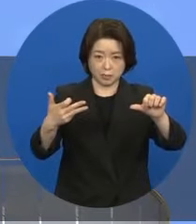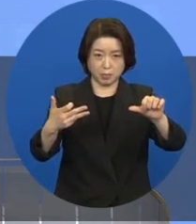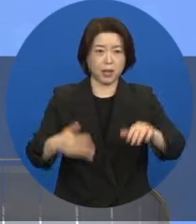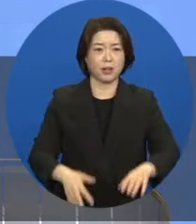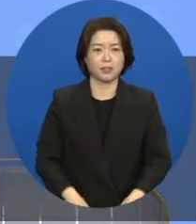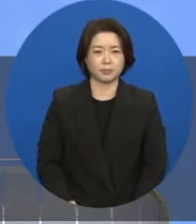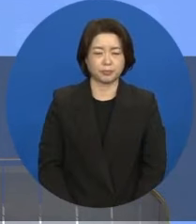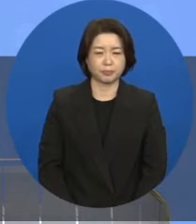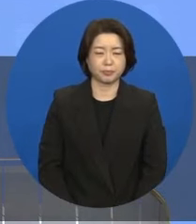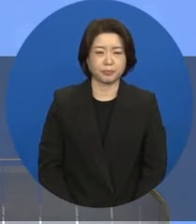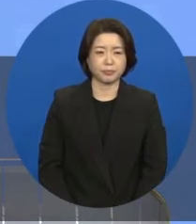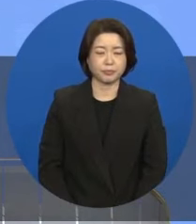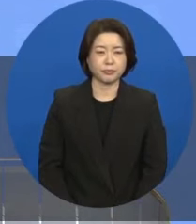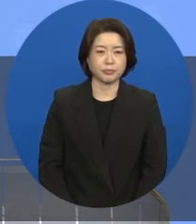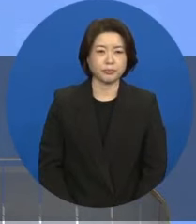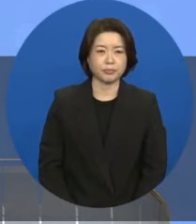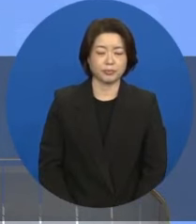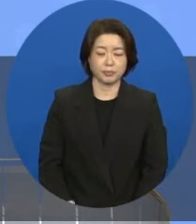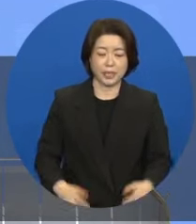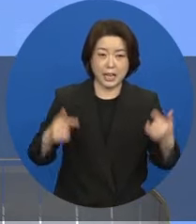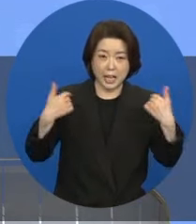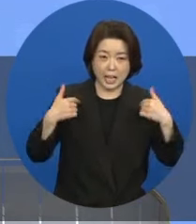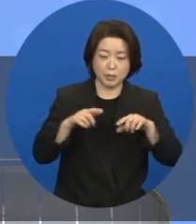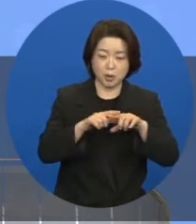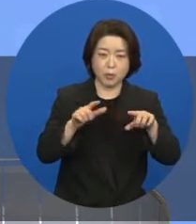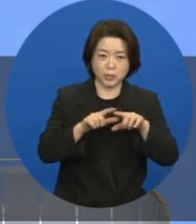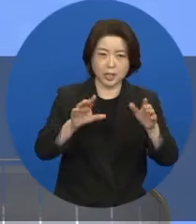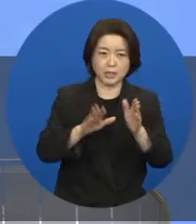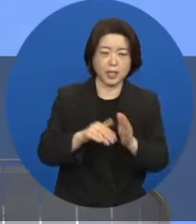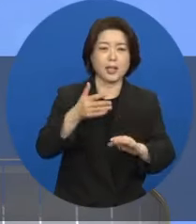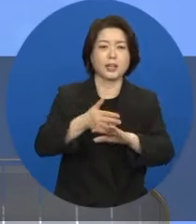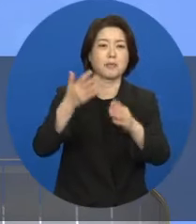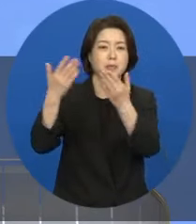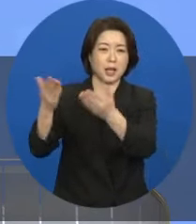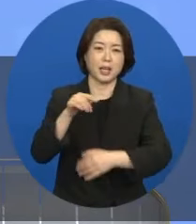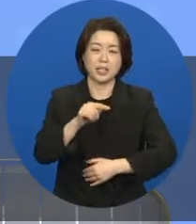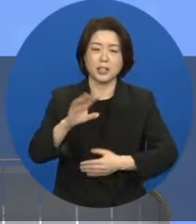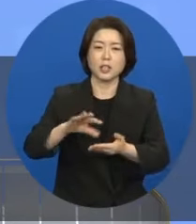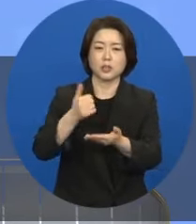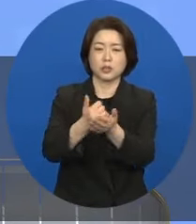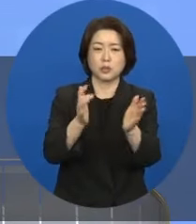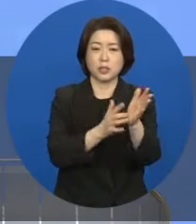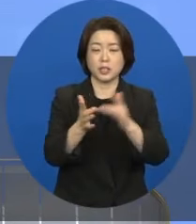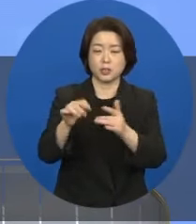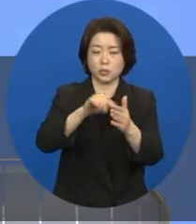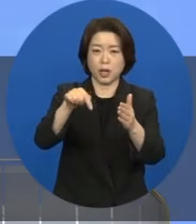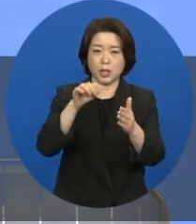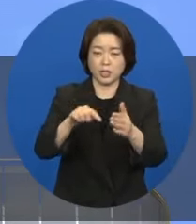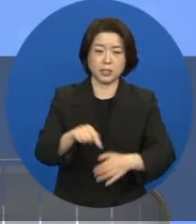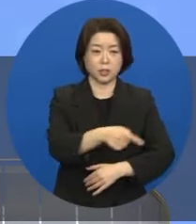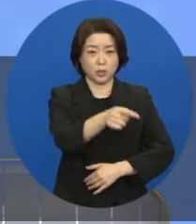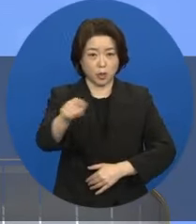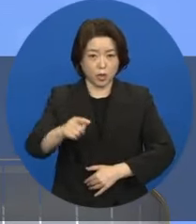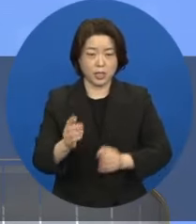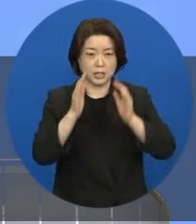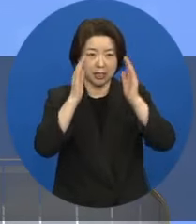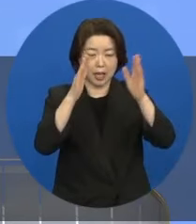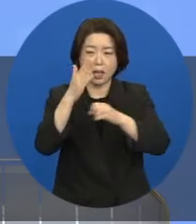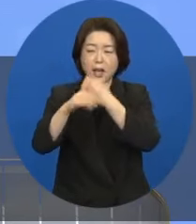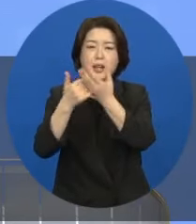개정판을 읽어보면 이렇게 되 있습니다 범사에 감사하라 이것이 그리스도 예수 안에서 너희를 향하신